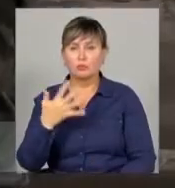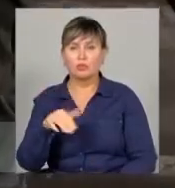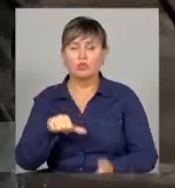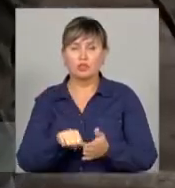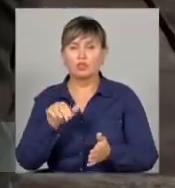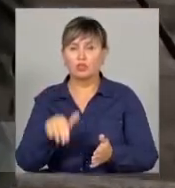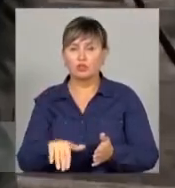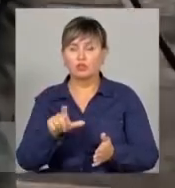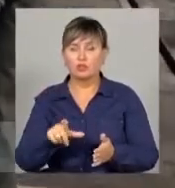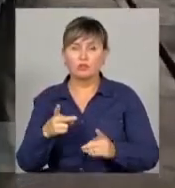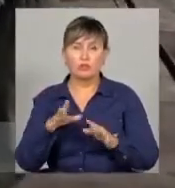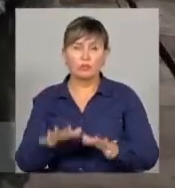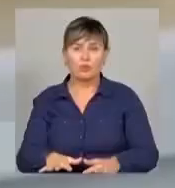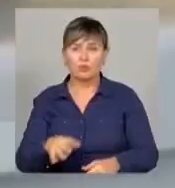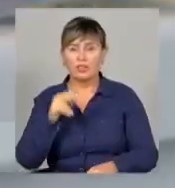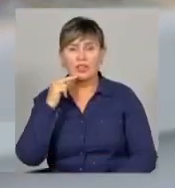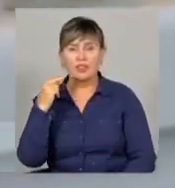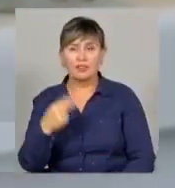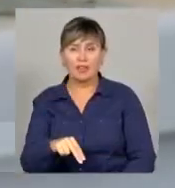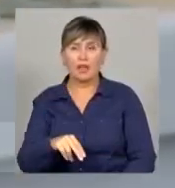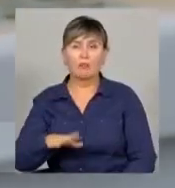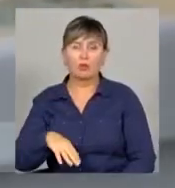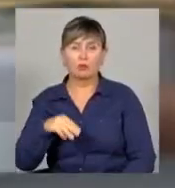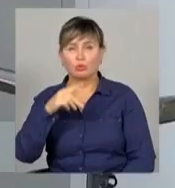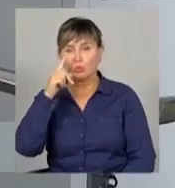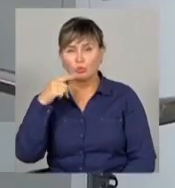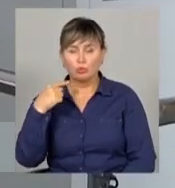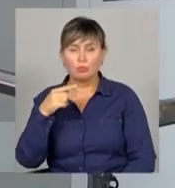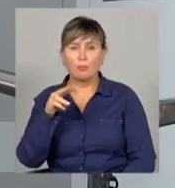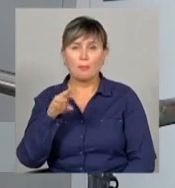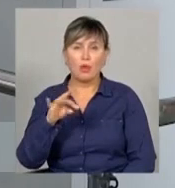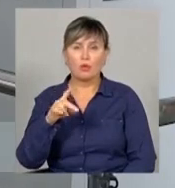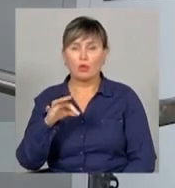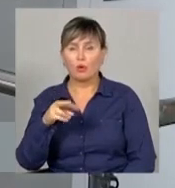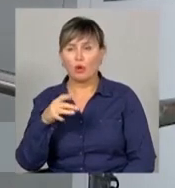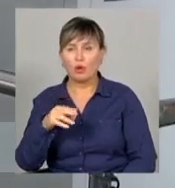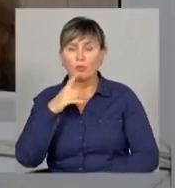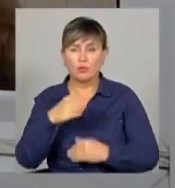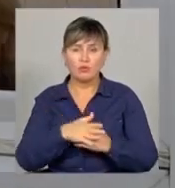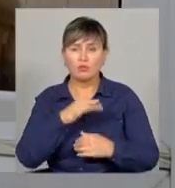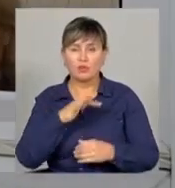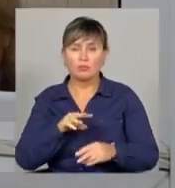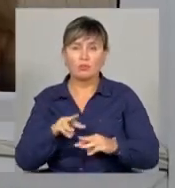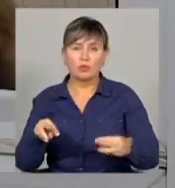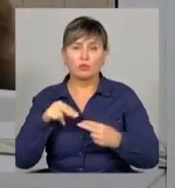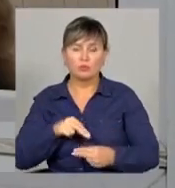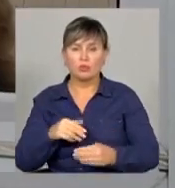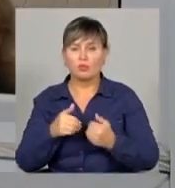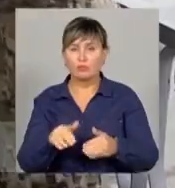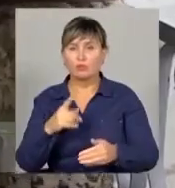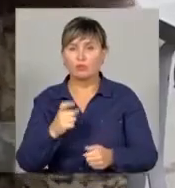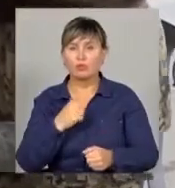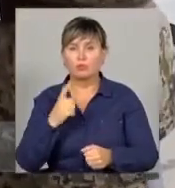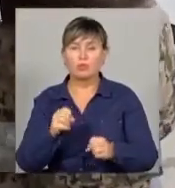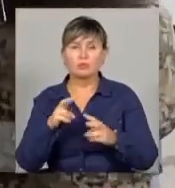тысяч человек. На втором месте по цифрам Китай, затем идут Туркменистан и Монголия. В ближайшее время Минтруда намерена выпустить 100 первых